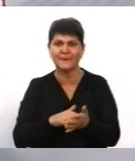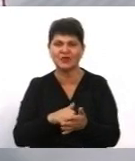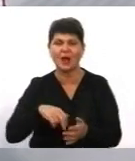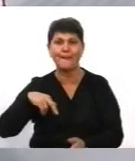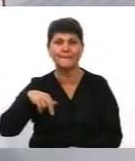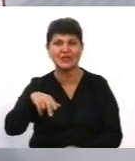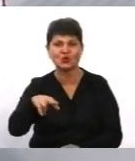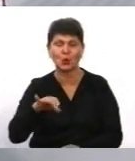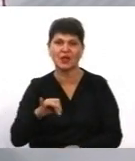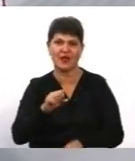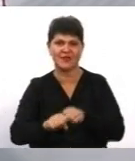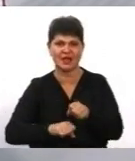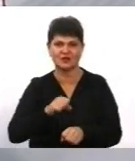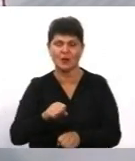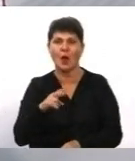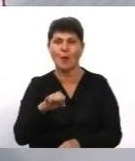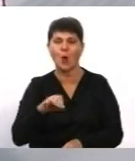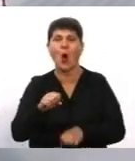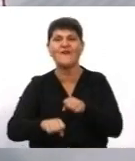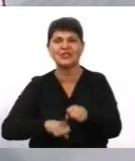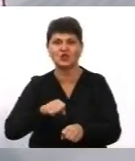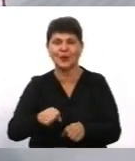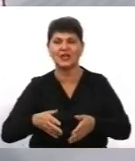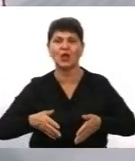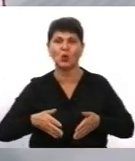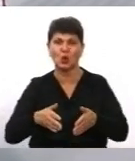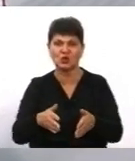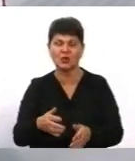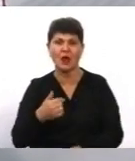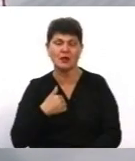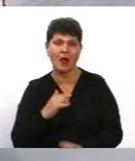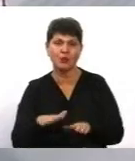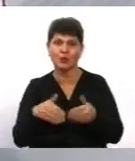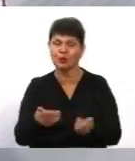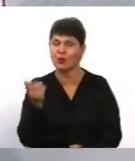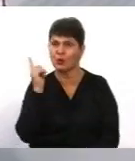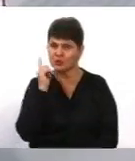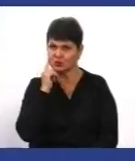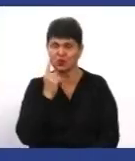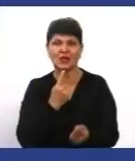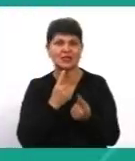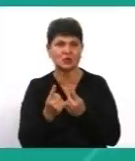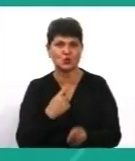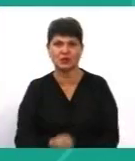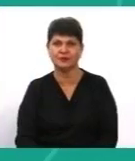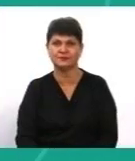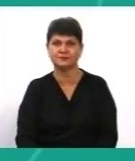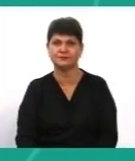та велосипедистів по велосипедних доріжках. Я пропоную послухати дискусію.